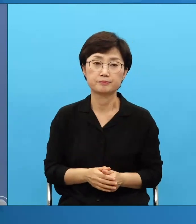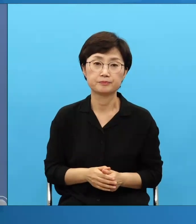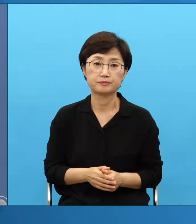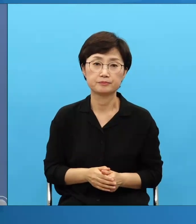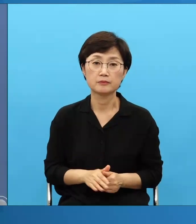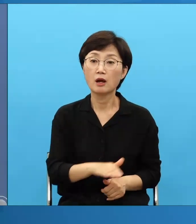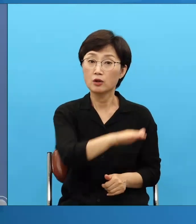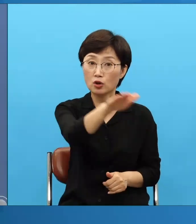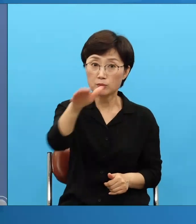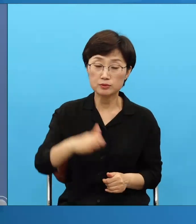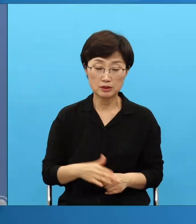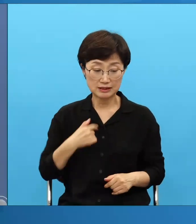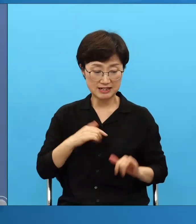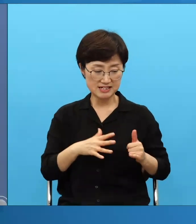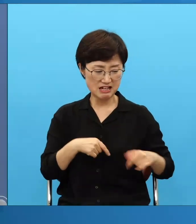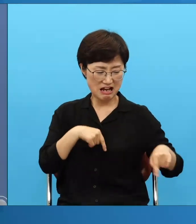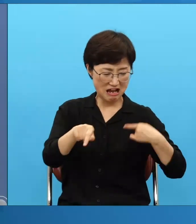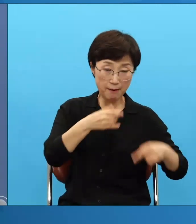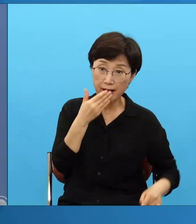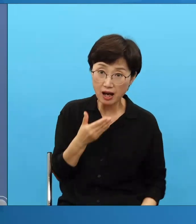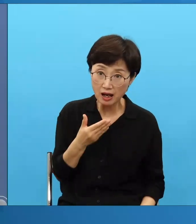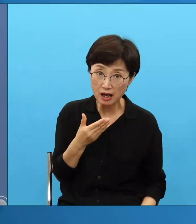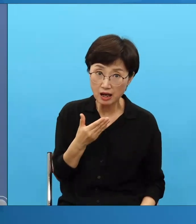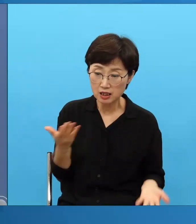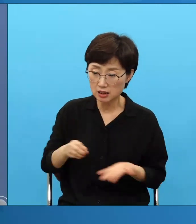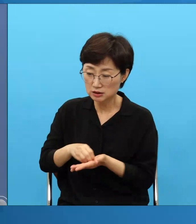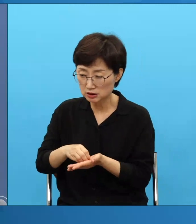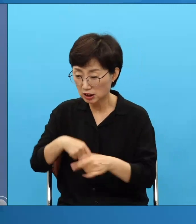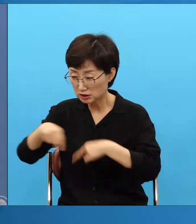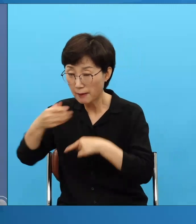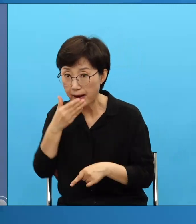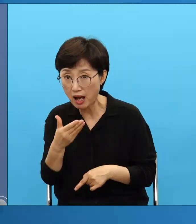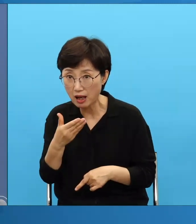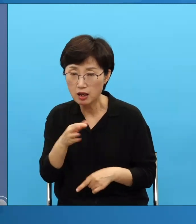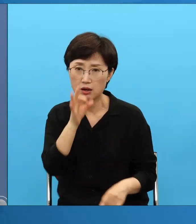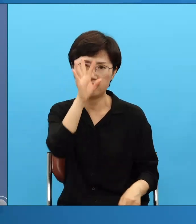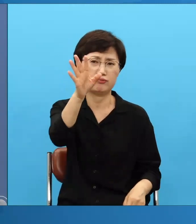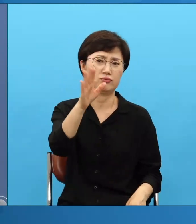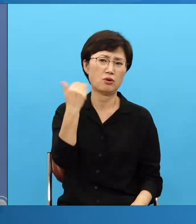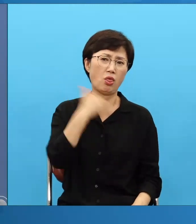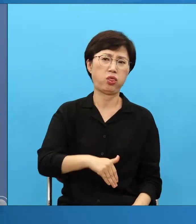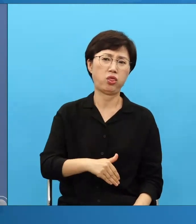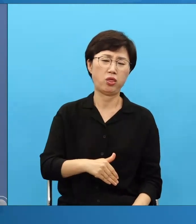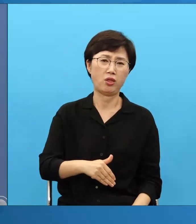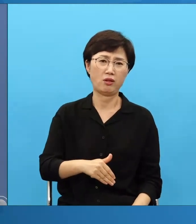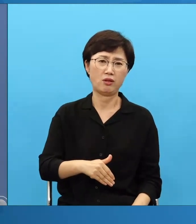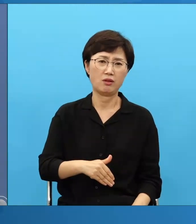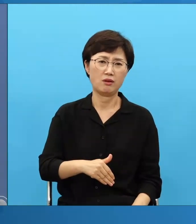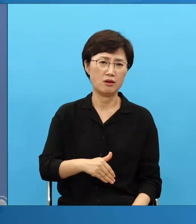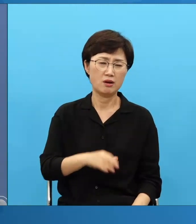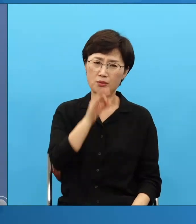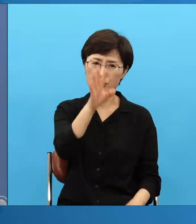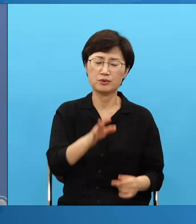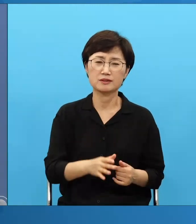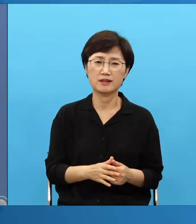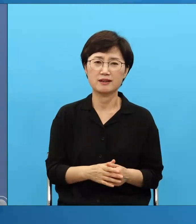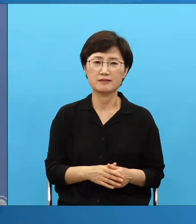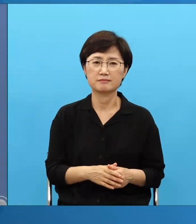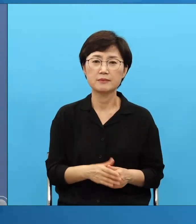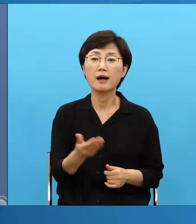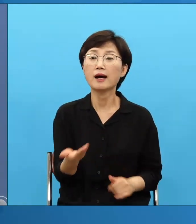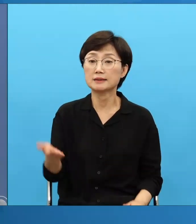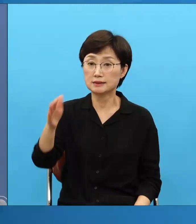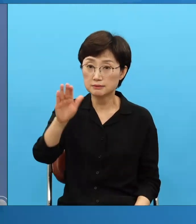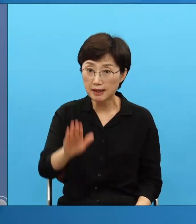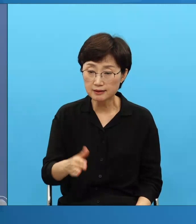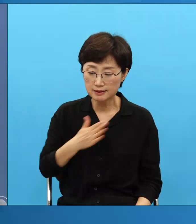여러분이 세상 마음대로 할 수 없고요. You 직장은 직장 마음대로 할 수가 없어요. You can't control the world the way you want. You can't control your occupation the way you want 그러나